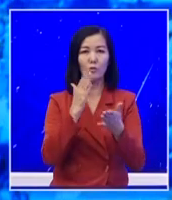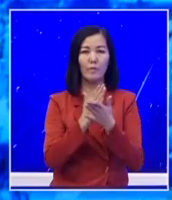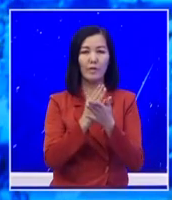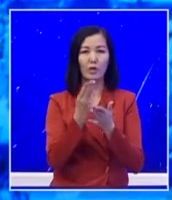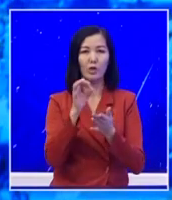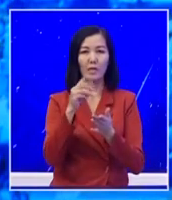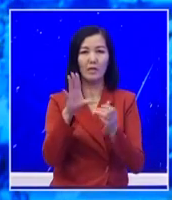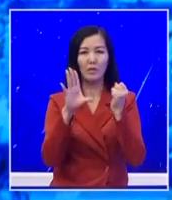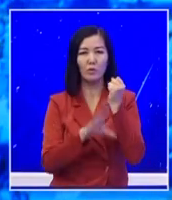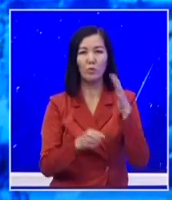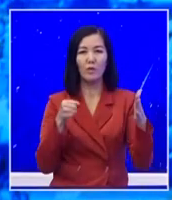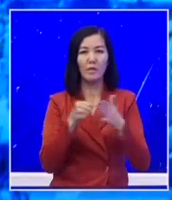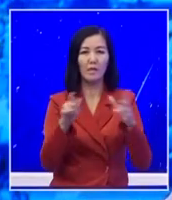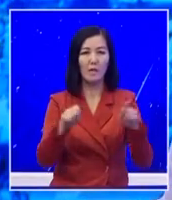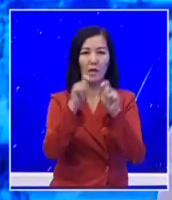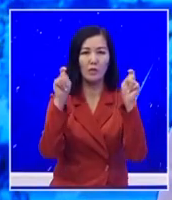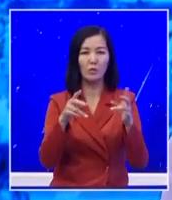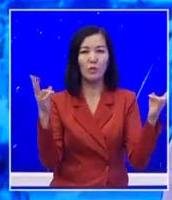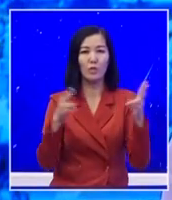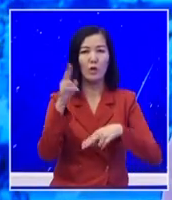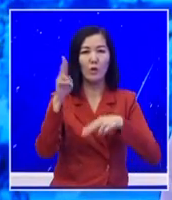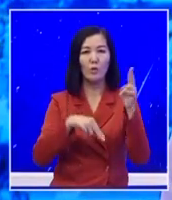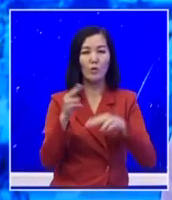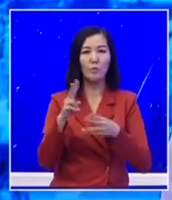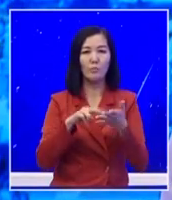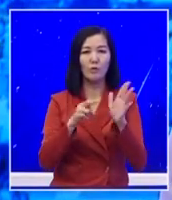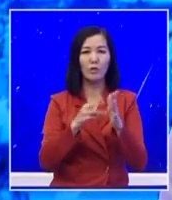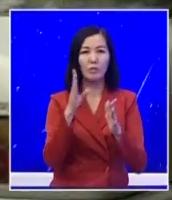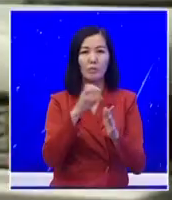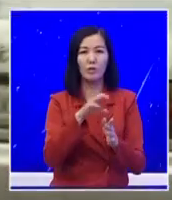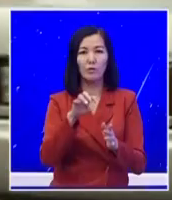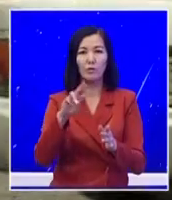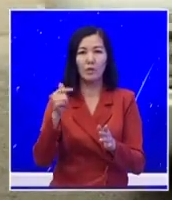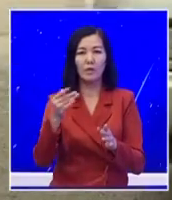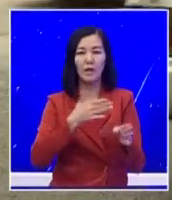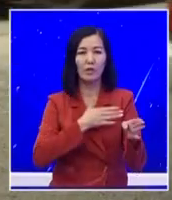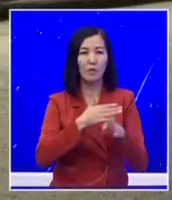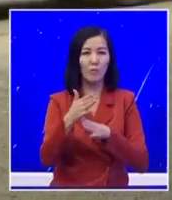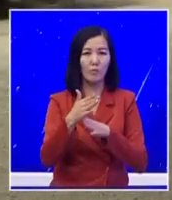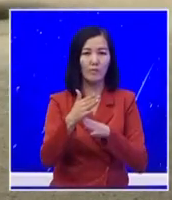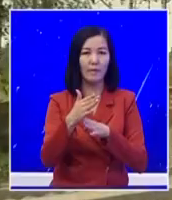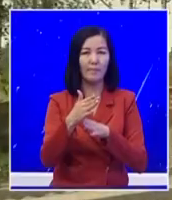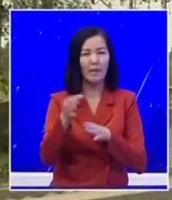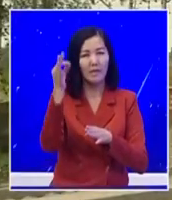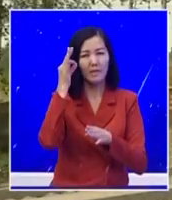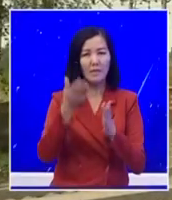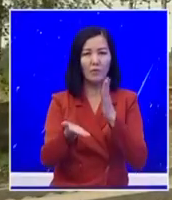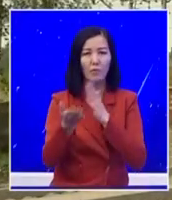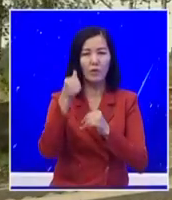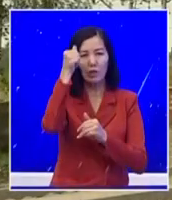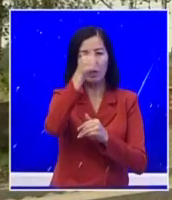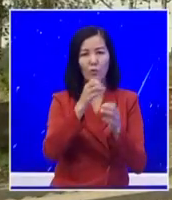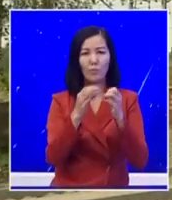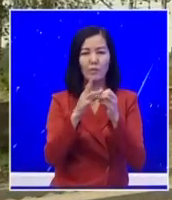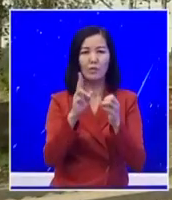соңында қолданысқа берілуі тиіс. Құрылыс жұмыстарына ел бюджетінен 500 миллион теңгедей қаражат бөлініпті. Еске салайық,